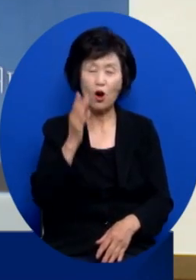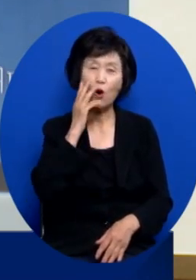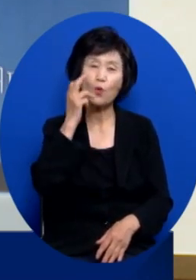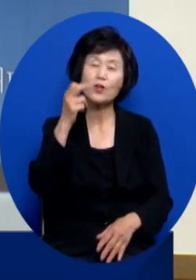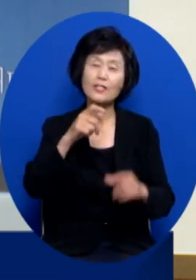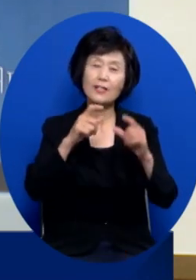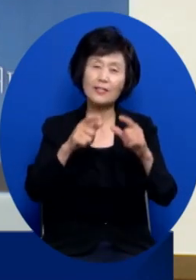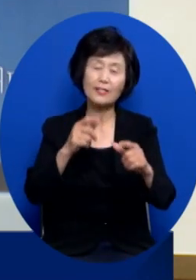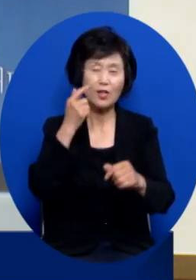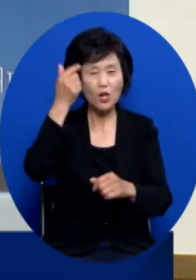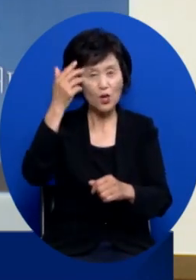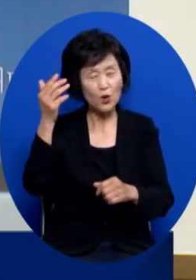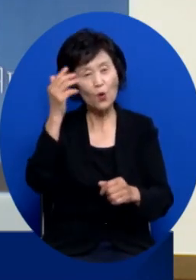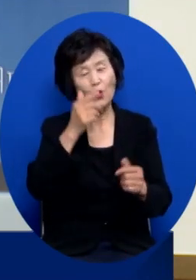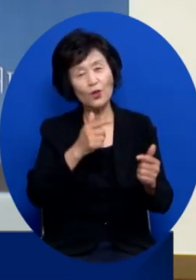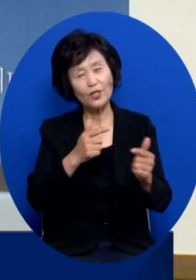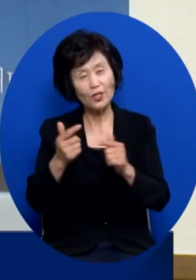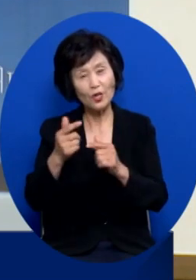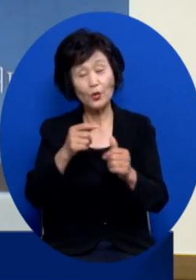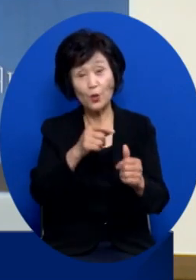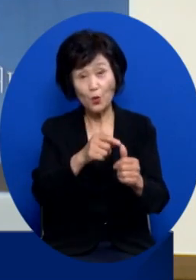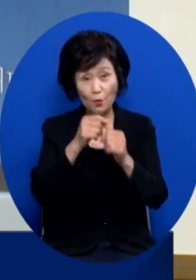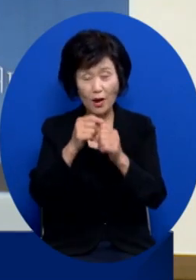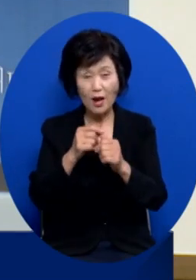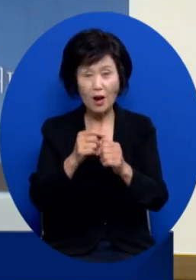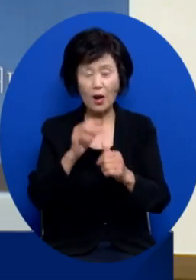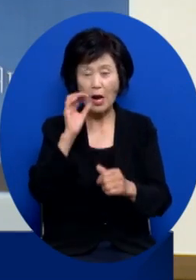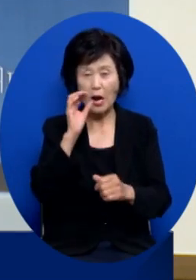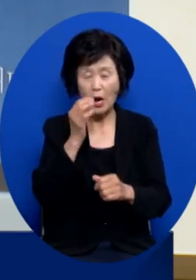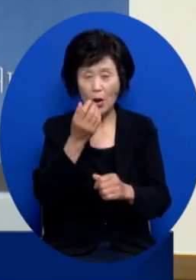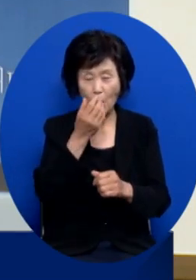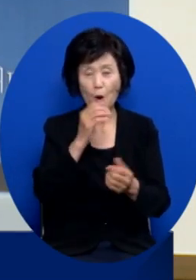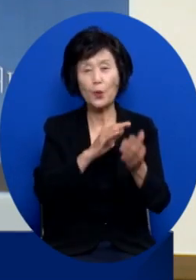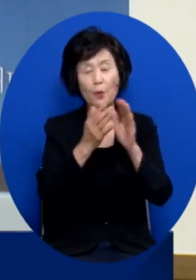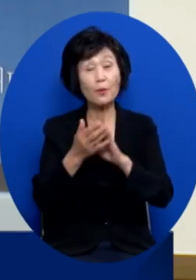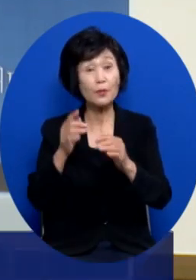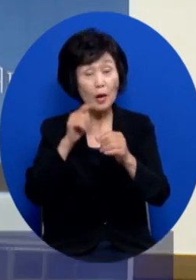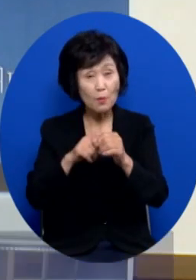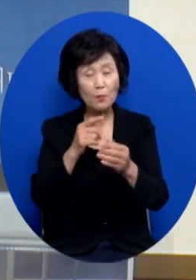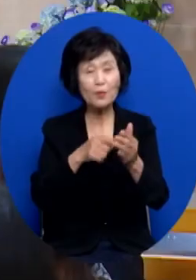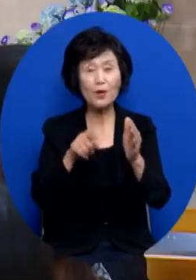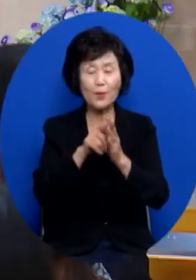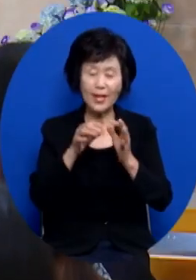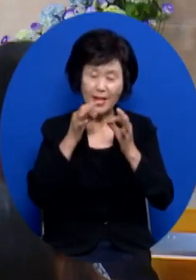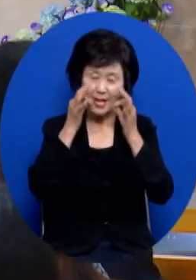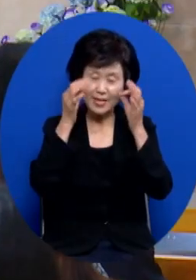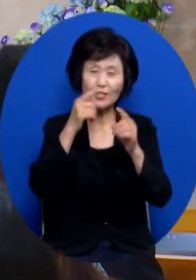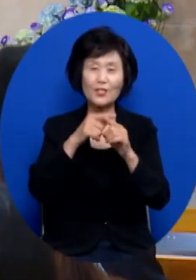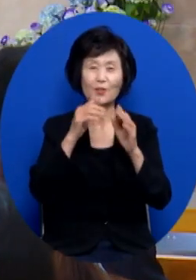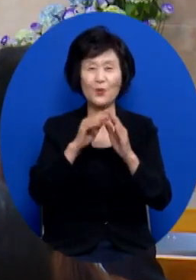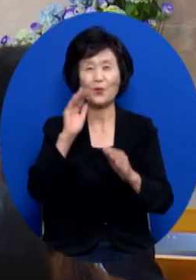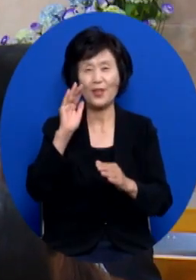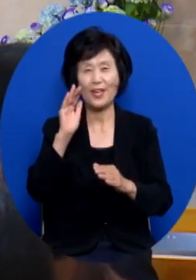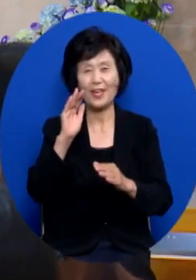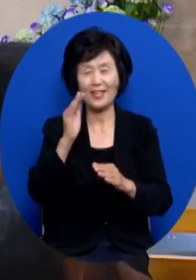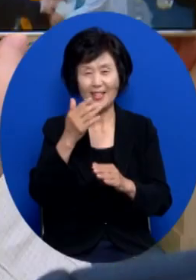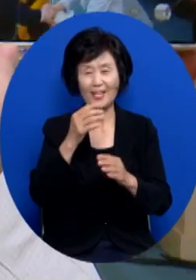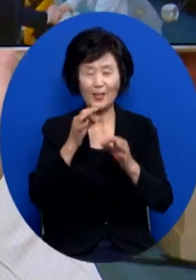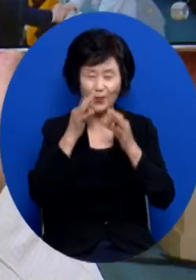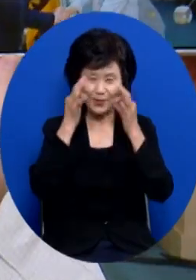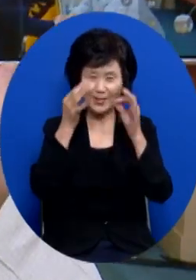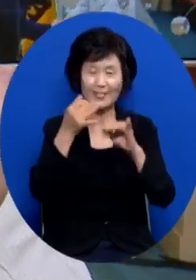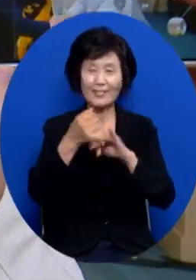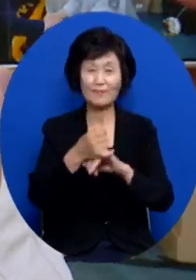구원하고 울산 성시화를 위해서 애쓰는 그런 교회들이 되겠습니다. 한편 이날 예배에서